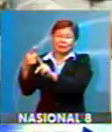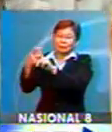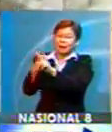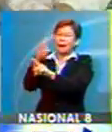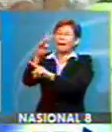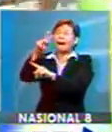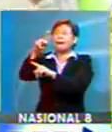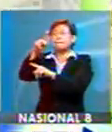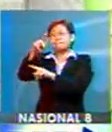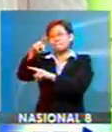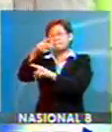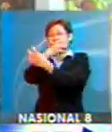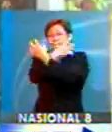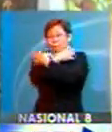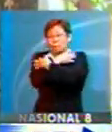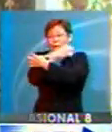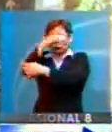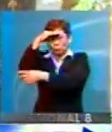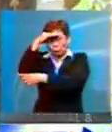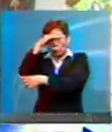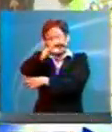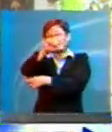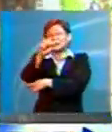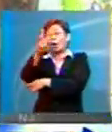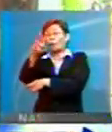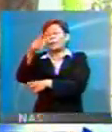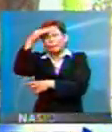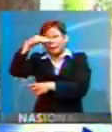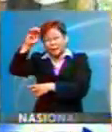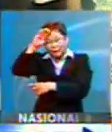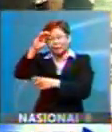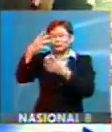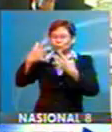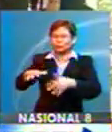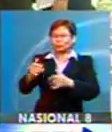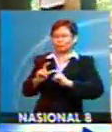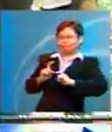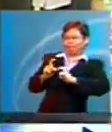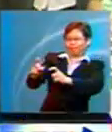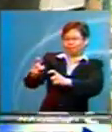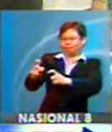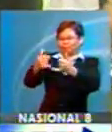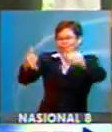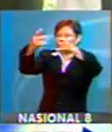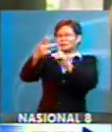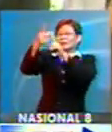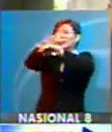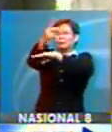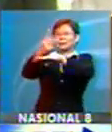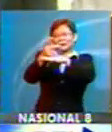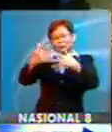Baloi, Pontian, Johor dan SK Jejawi, Kangar, Perlis misalnya berjaya dinobatkan penerima anugerah khas